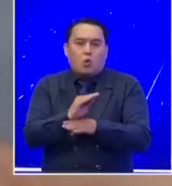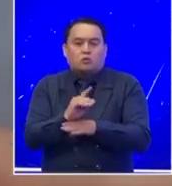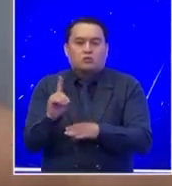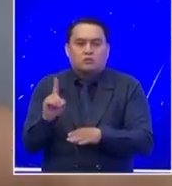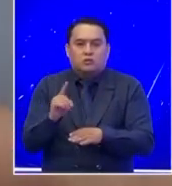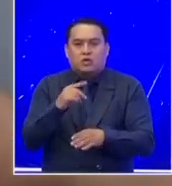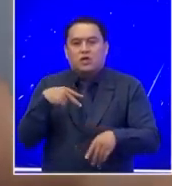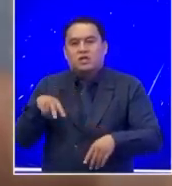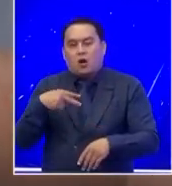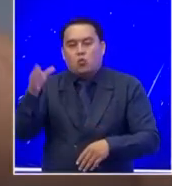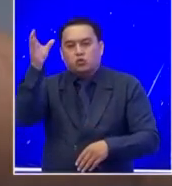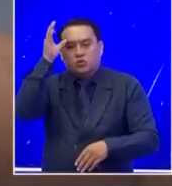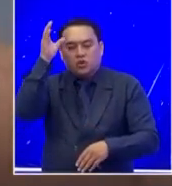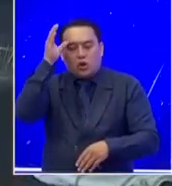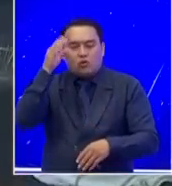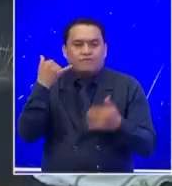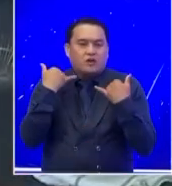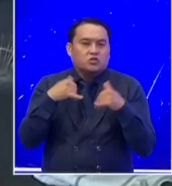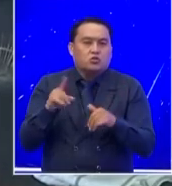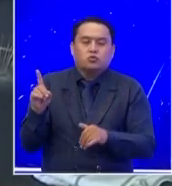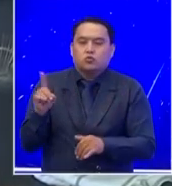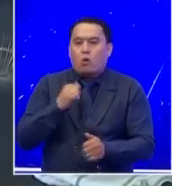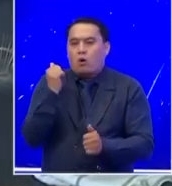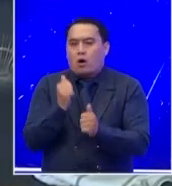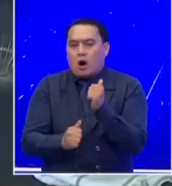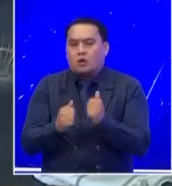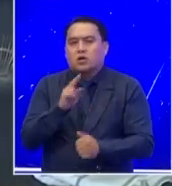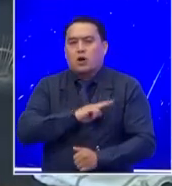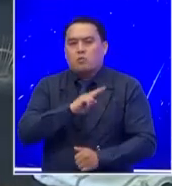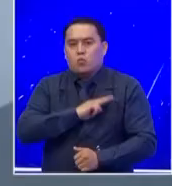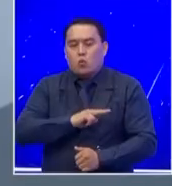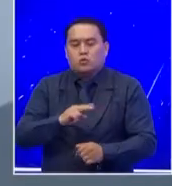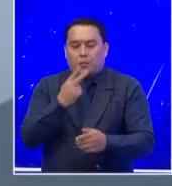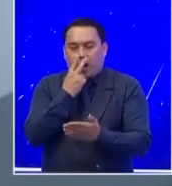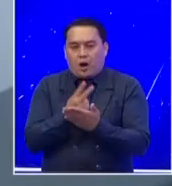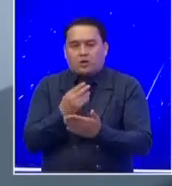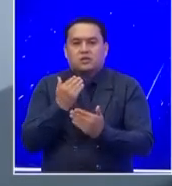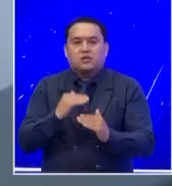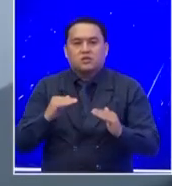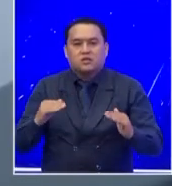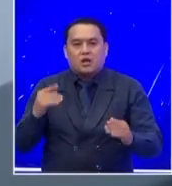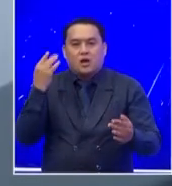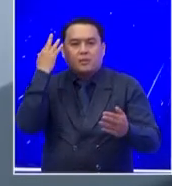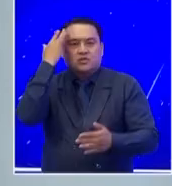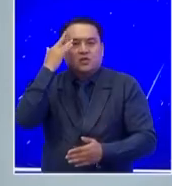детской литературы. Ученые-лесоведы восхищены тем, что каждая из этих работ красноречиво отображает детское воображение.